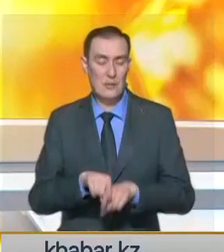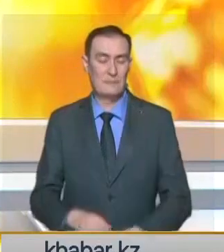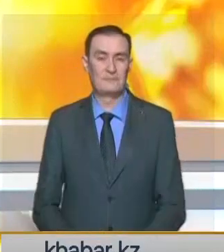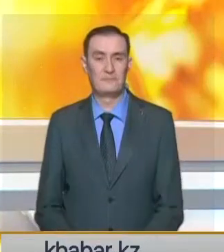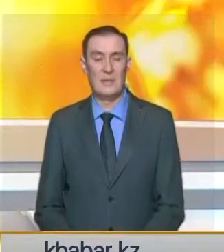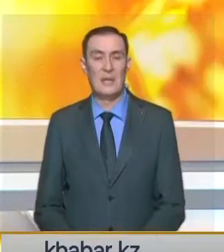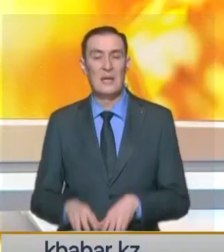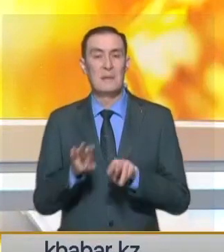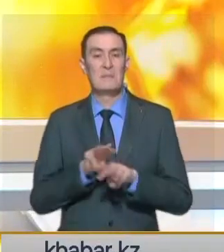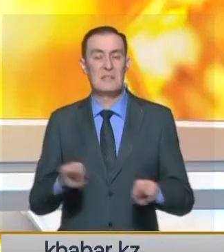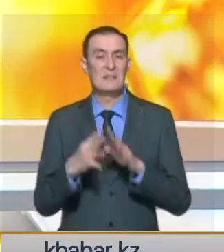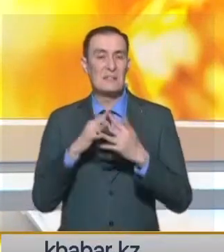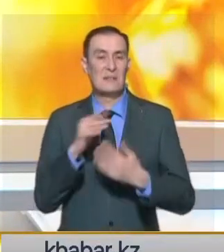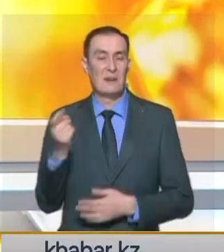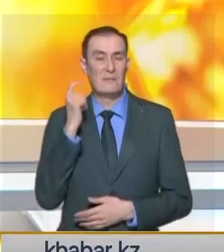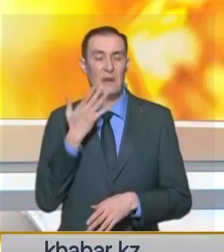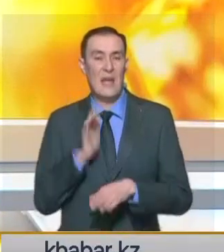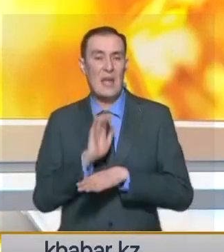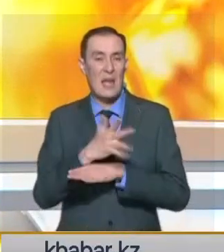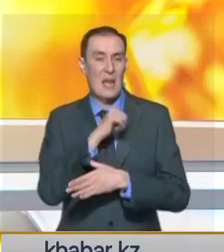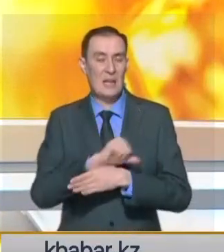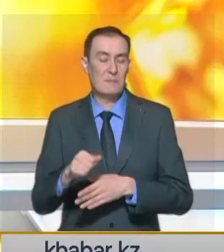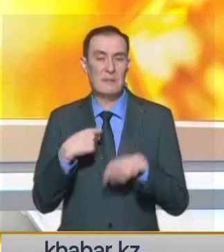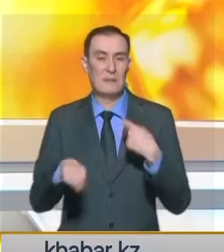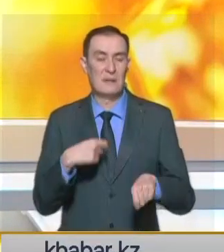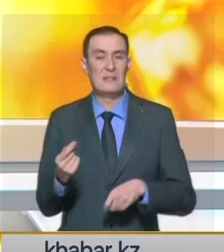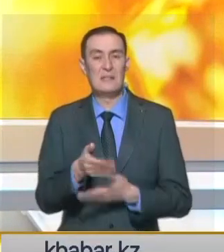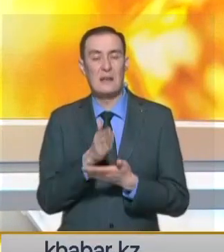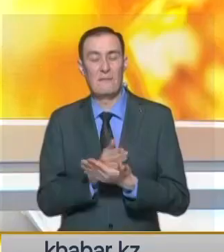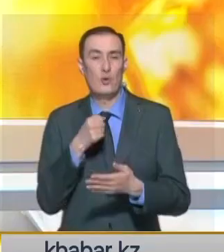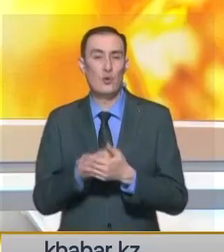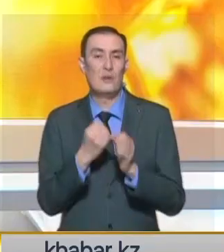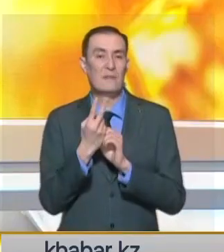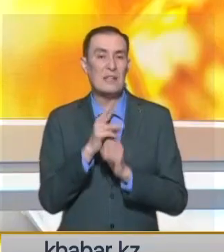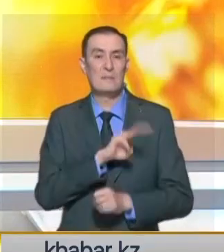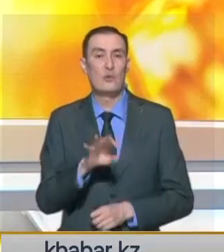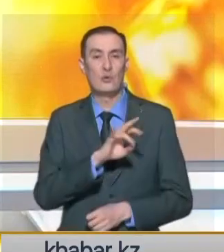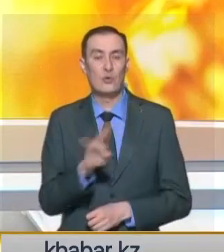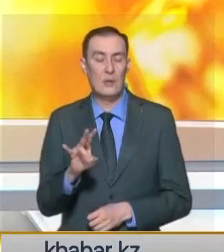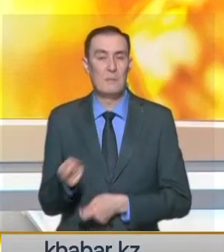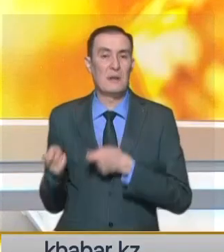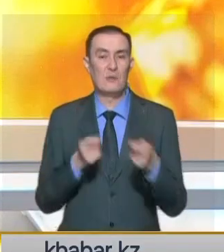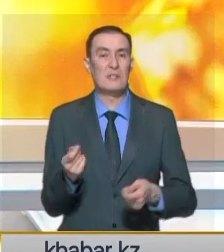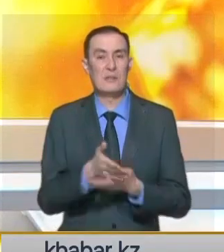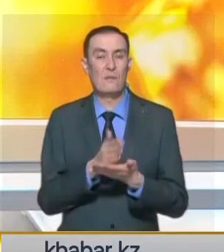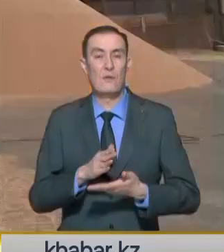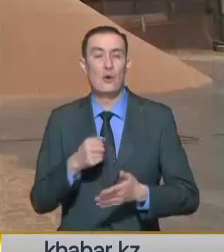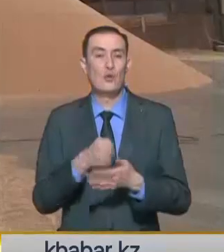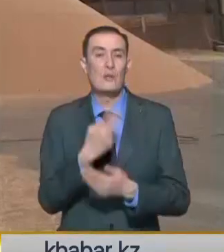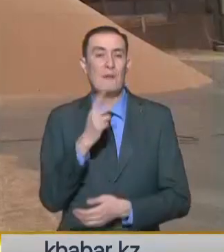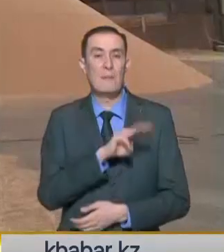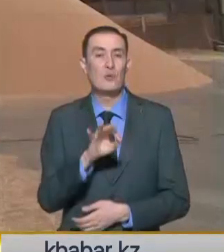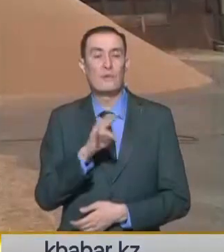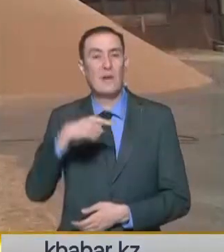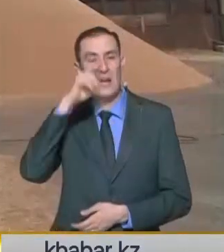минсельхоз прогнозирует рост экспорта зерновых до 12 млн тонн в частности прорабатывается вопрос перевозки зерна в объёмах до 2